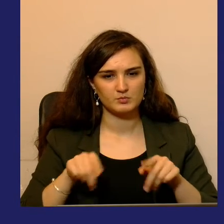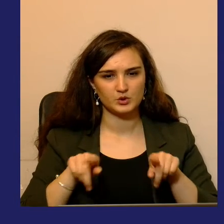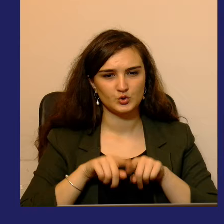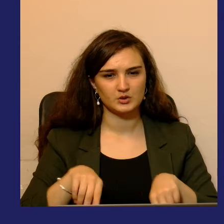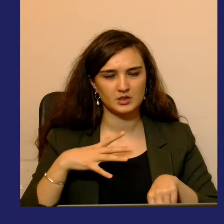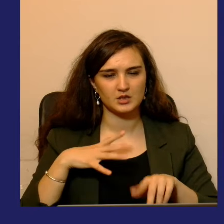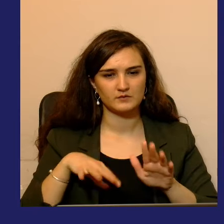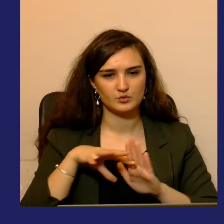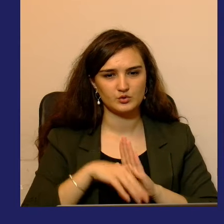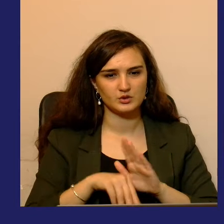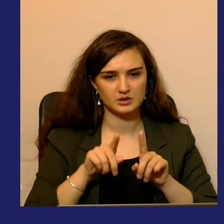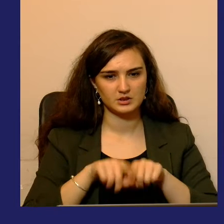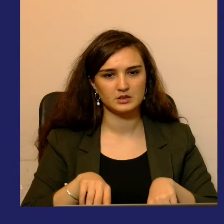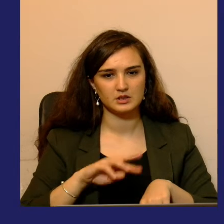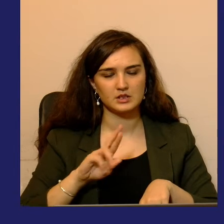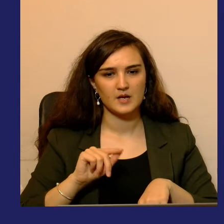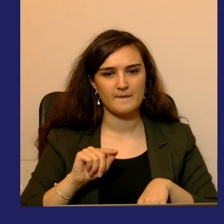შორის საქართველოშიც, და